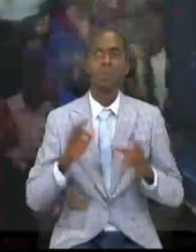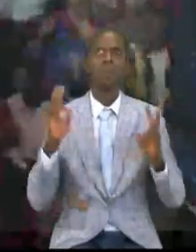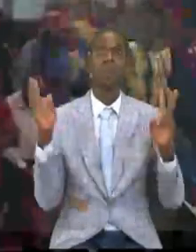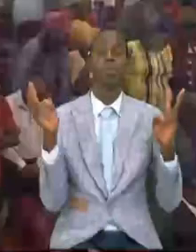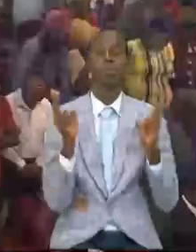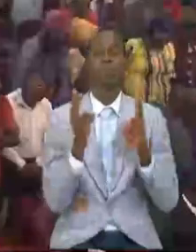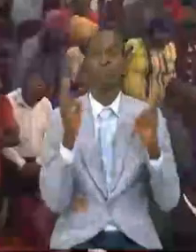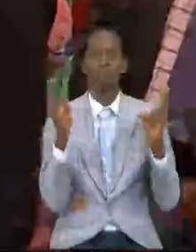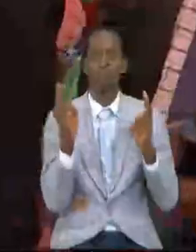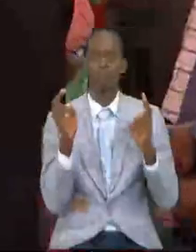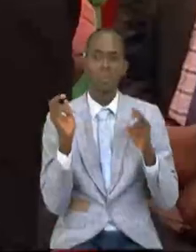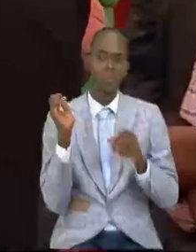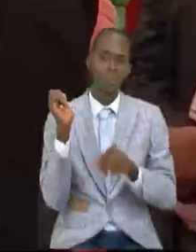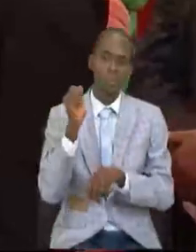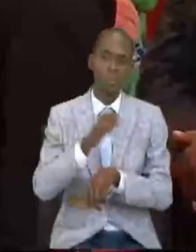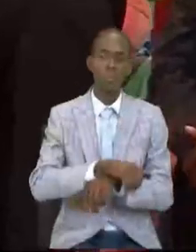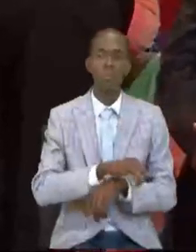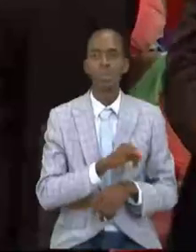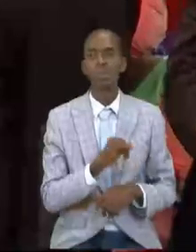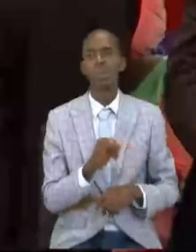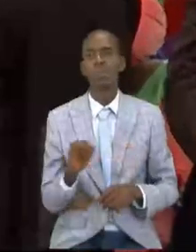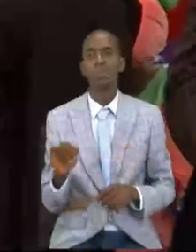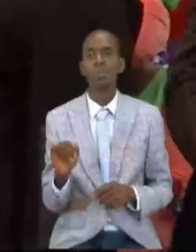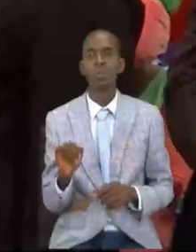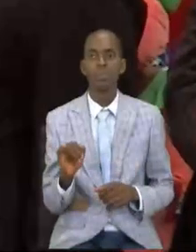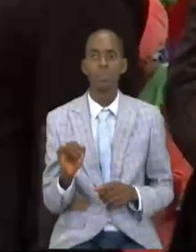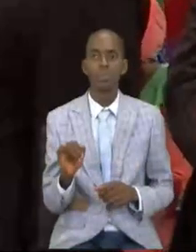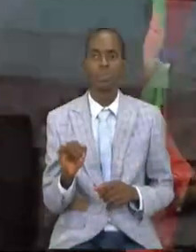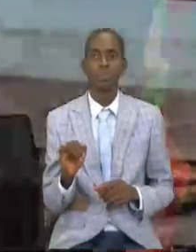toujours victorieux, toujours vainqueur,